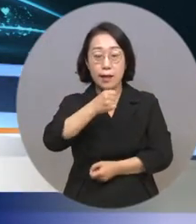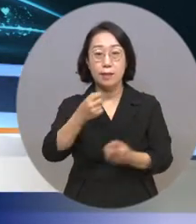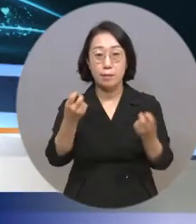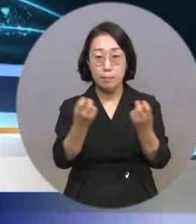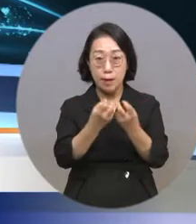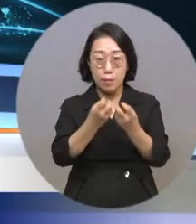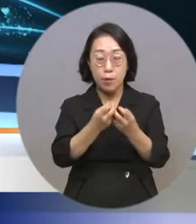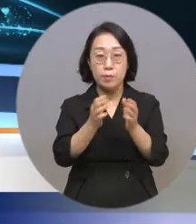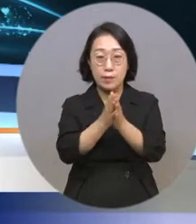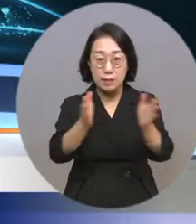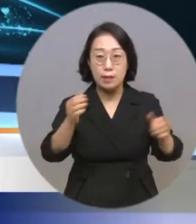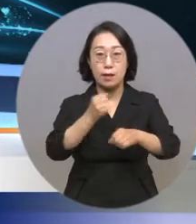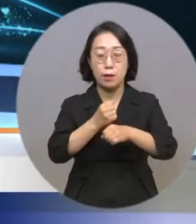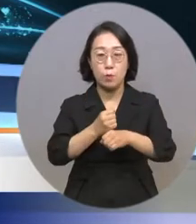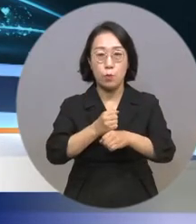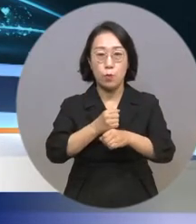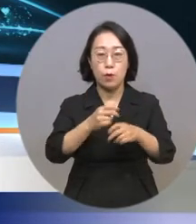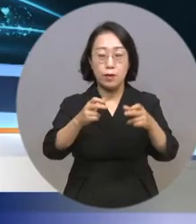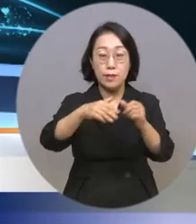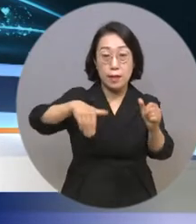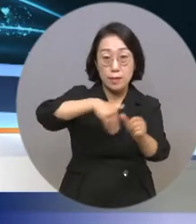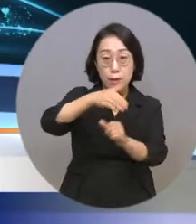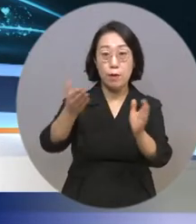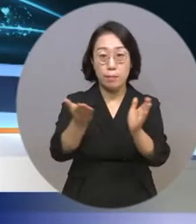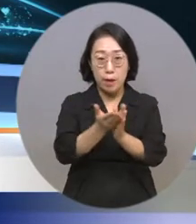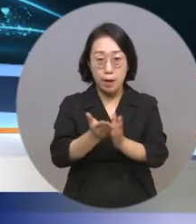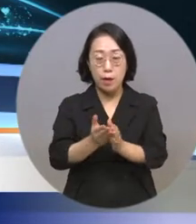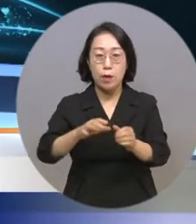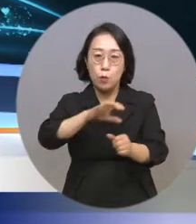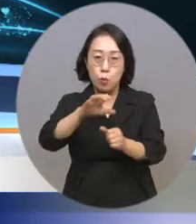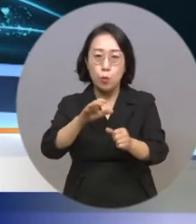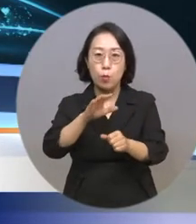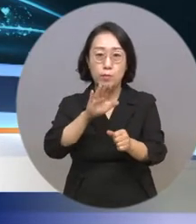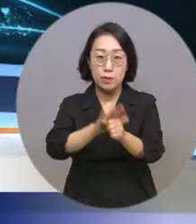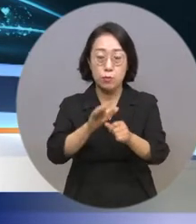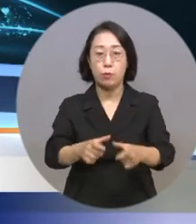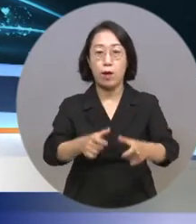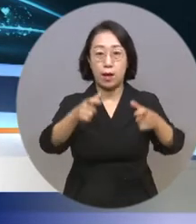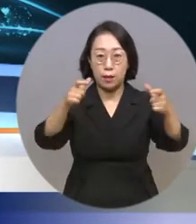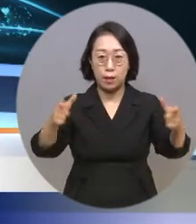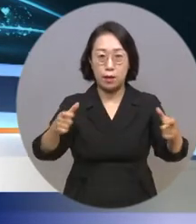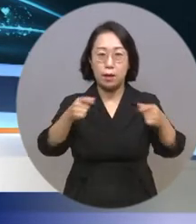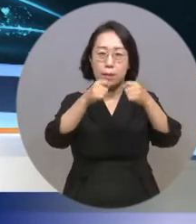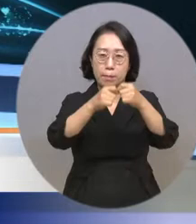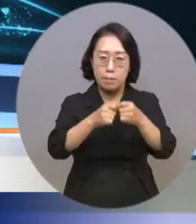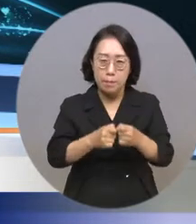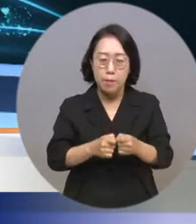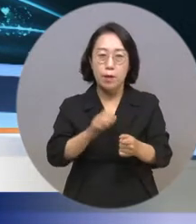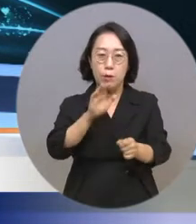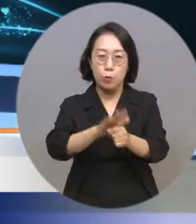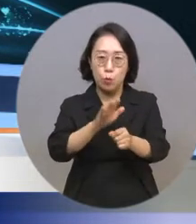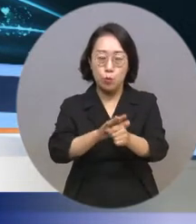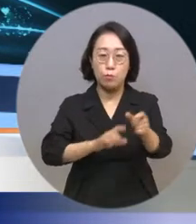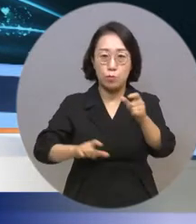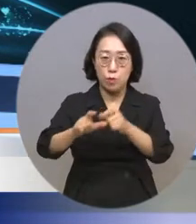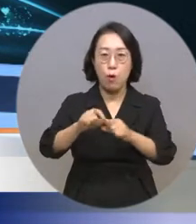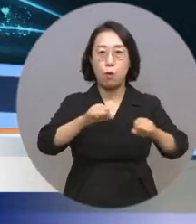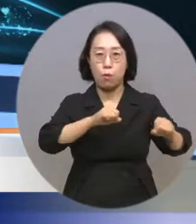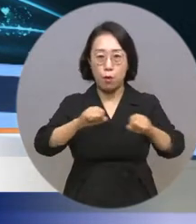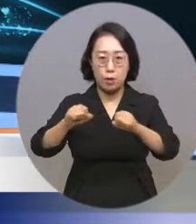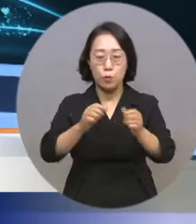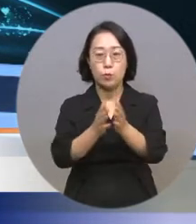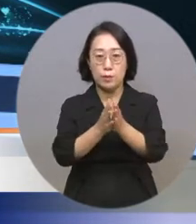추진에 나서고 장애 특성별 돌봄 지원을 대폭 확대하는 등 보다 촘촘하고 두터운 사회적 약자 보호를